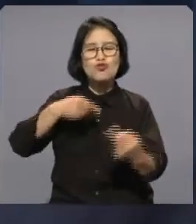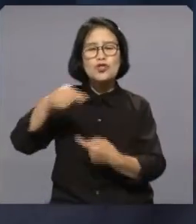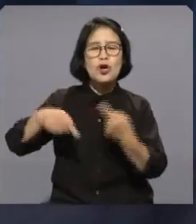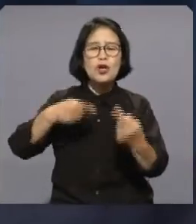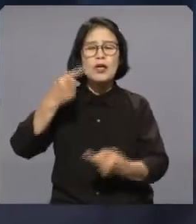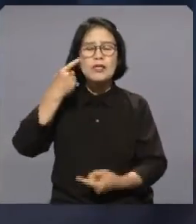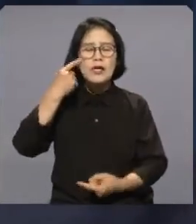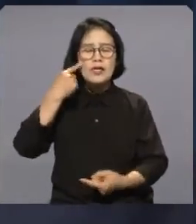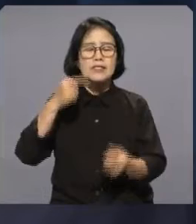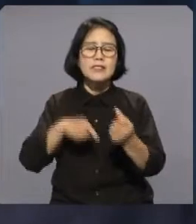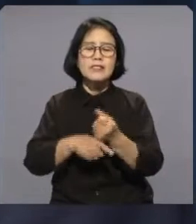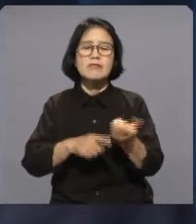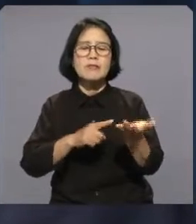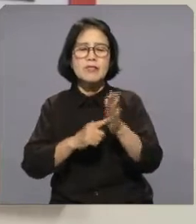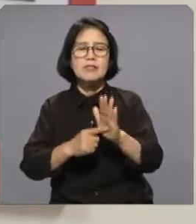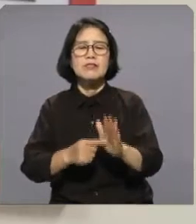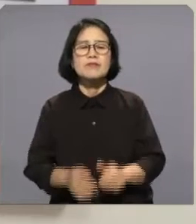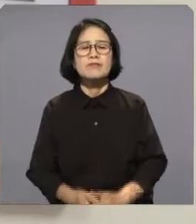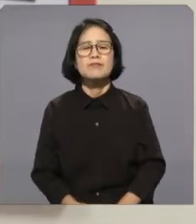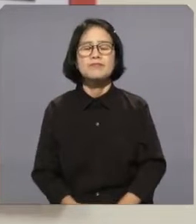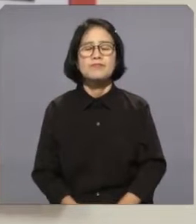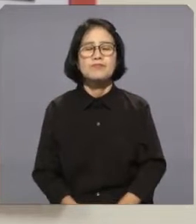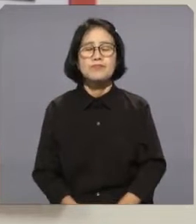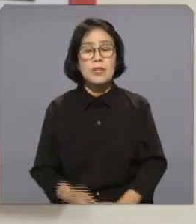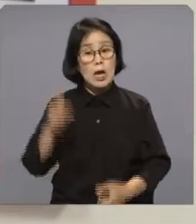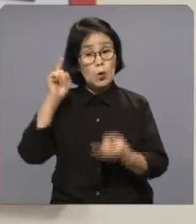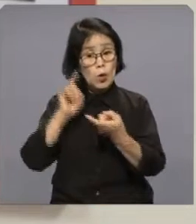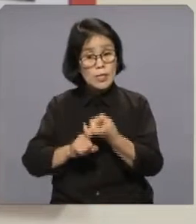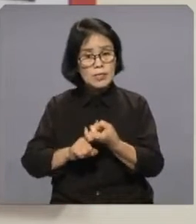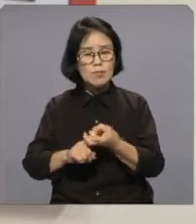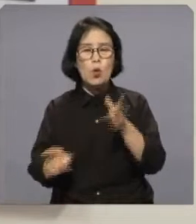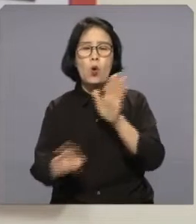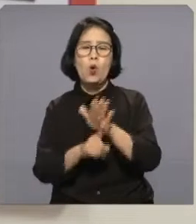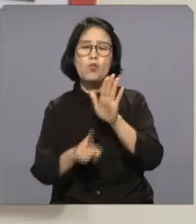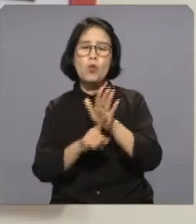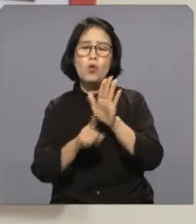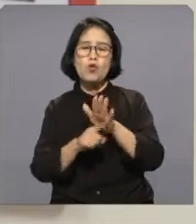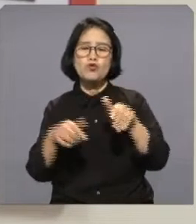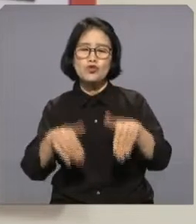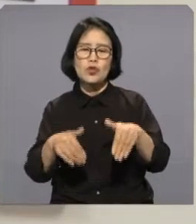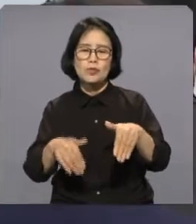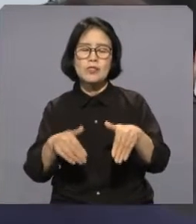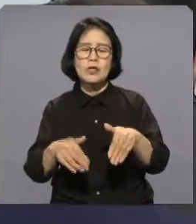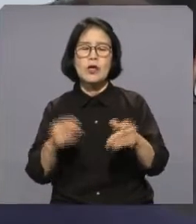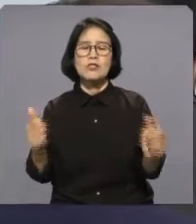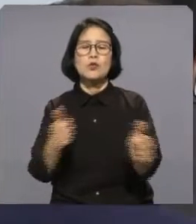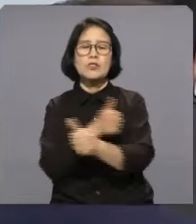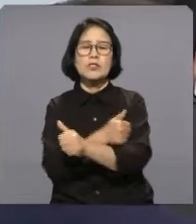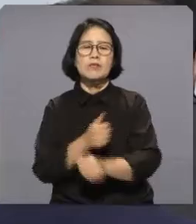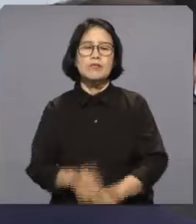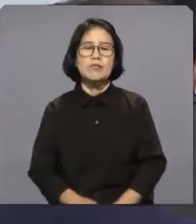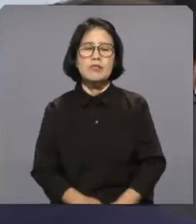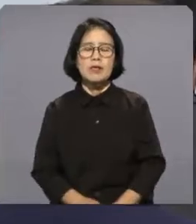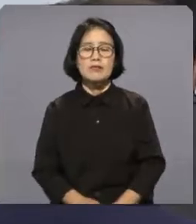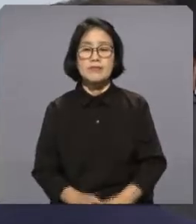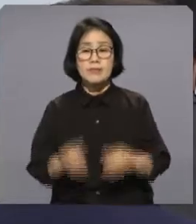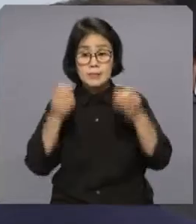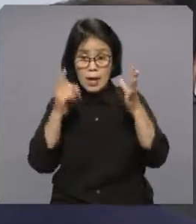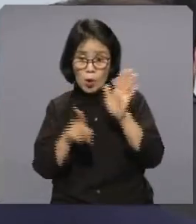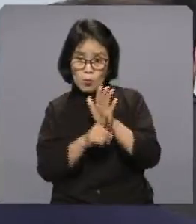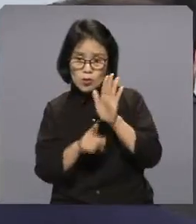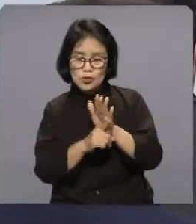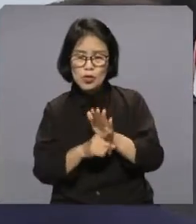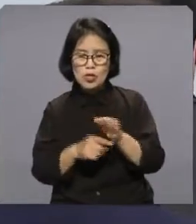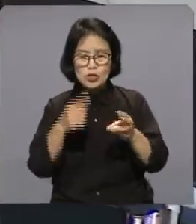해나갈 것이라는 뜻을 밝혔습니다. 관심은 홍보수석 비서관 교체입니다. 새 홍보수석은